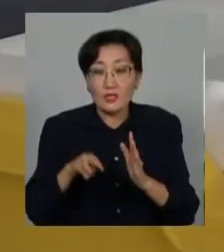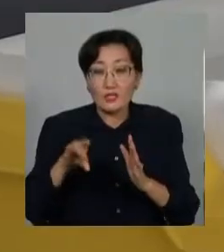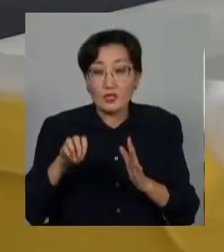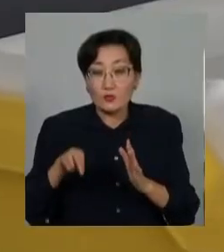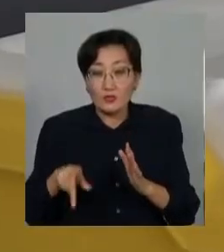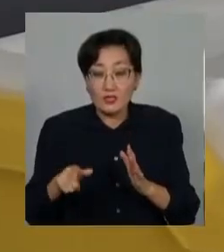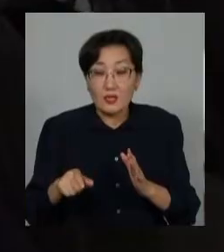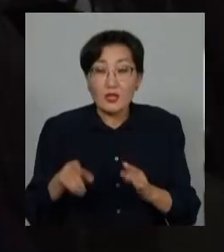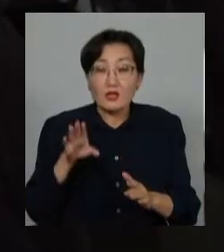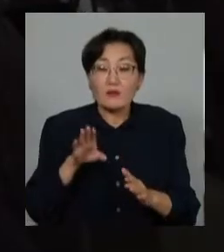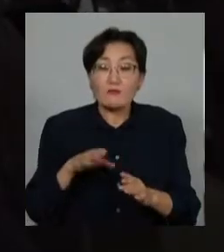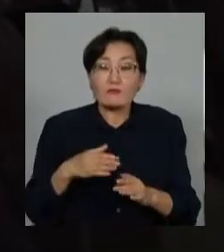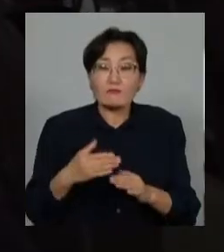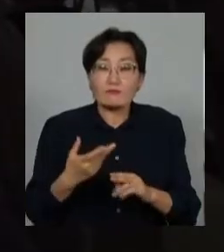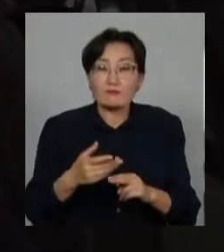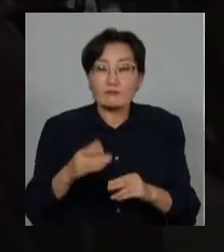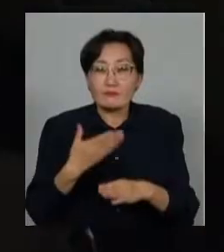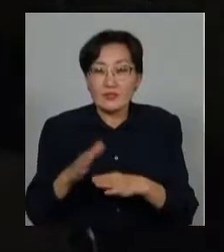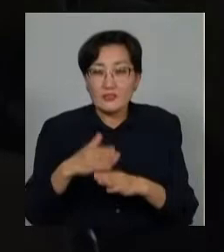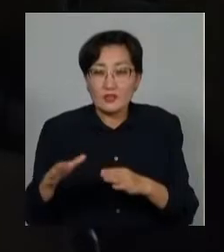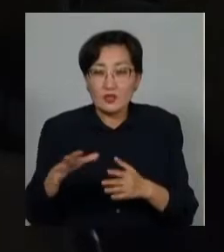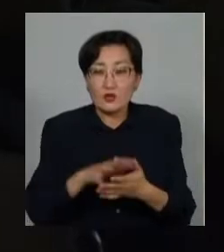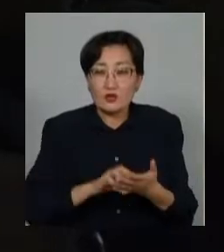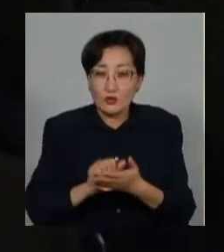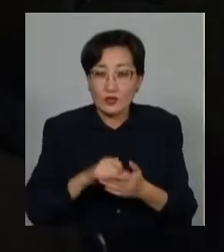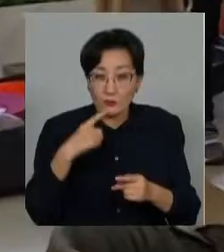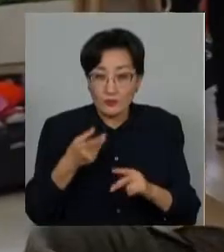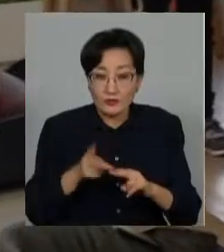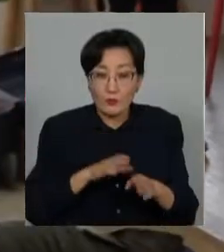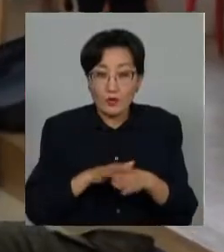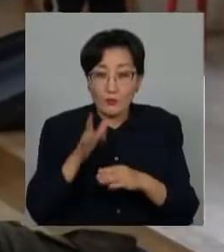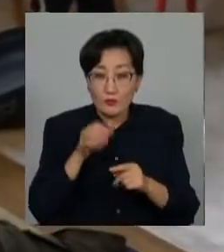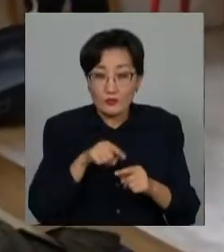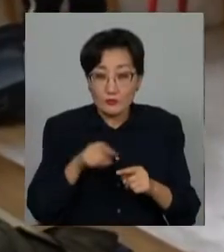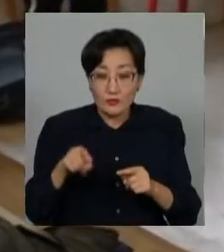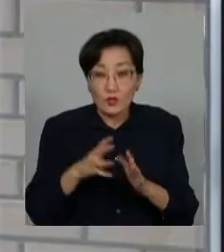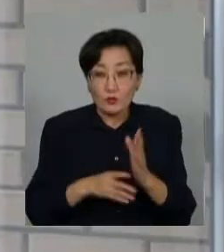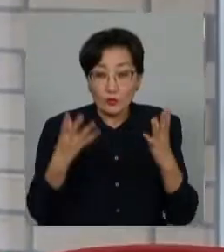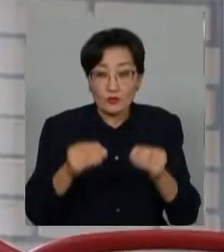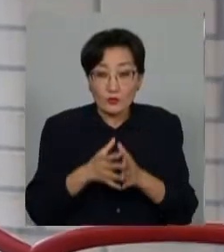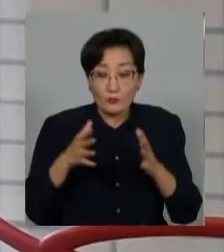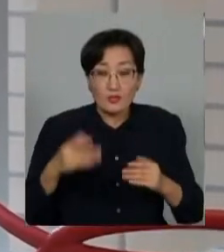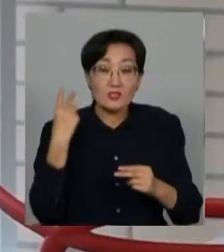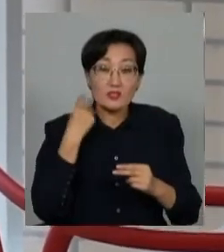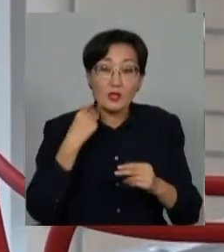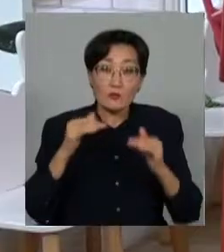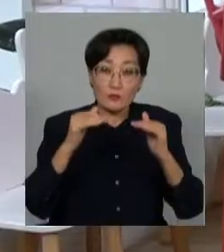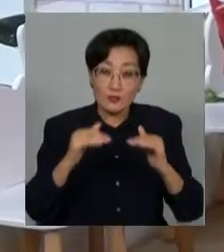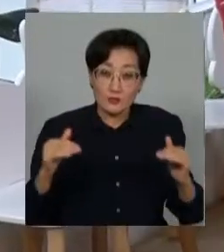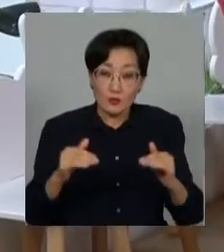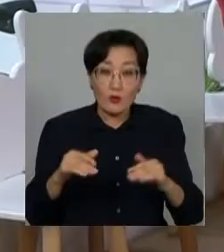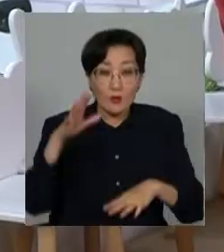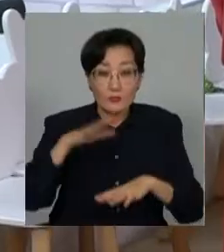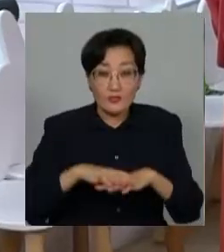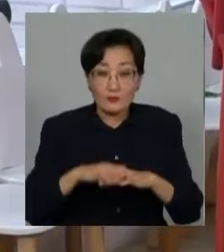индустрияны дамытуға, шығармашылық әлеует пен виртуалды өнерді дамытуға мүмкіндік бар. Мұнда 25 түрлі үйірме тегін жұмыс істейді.